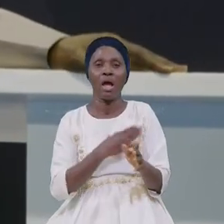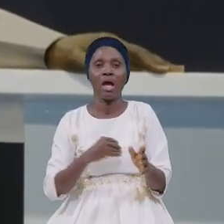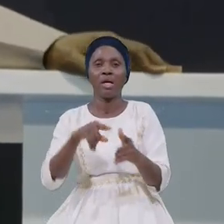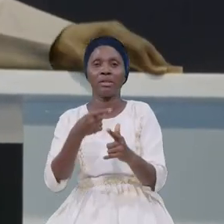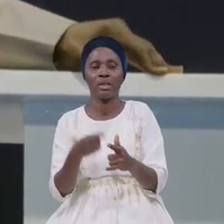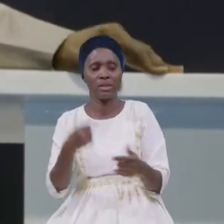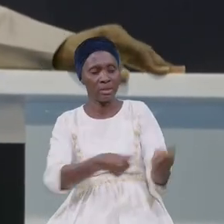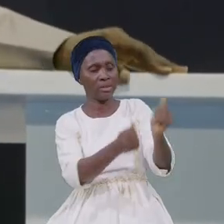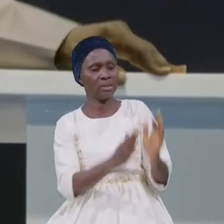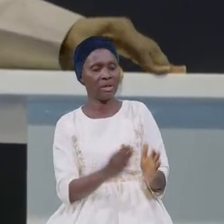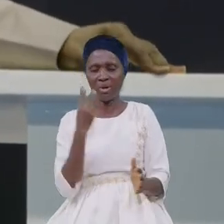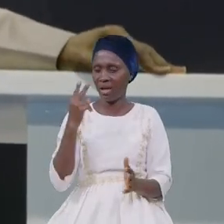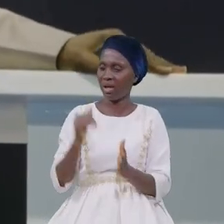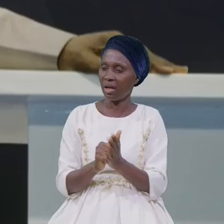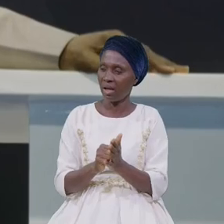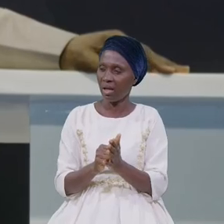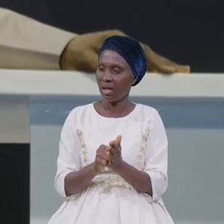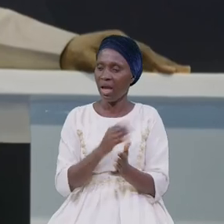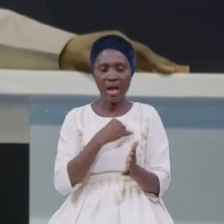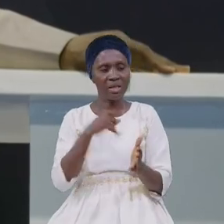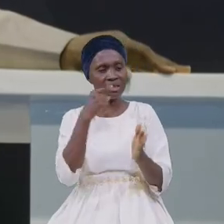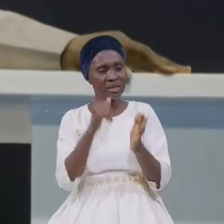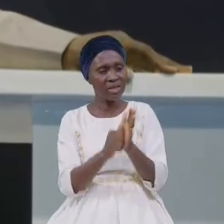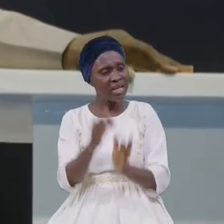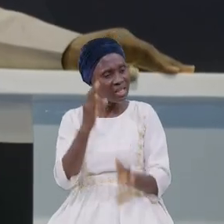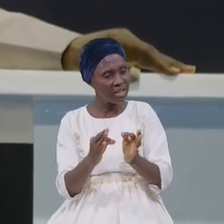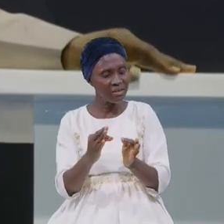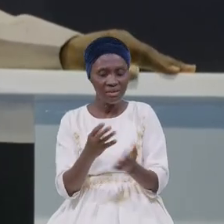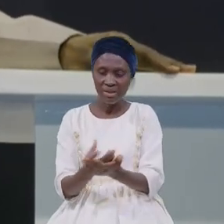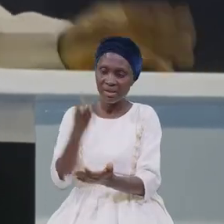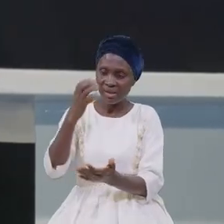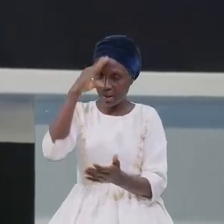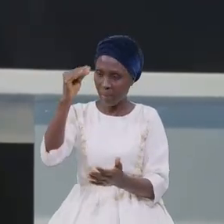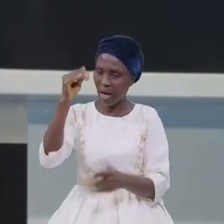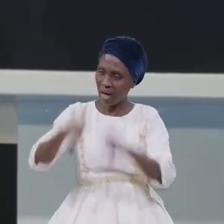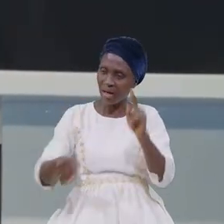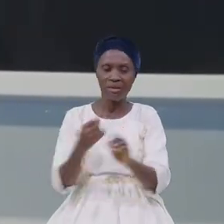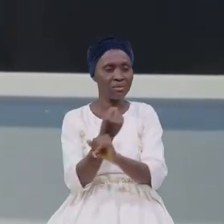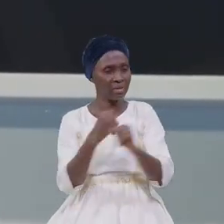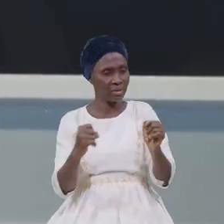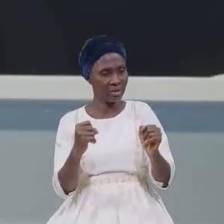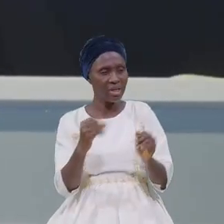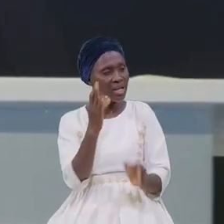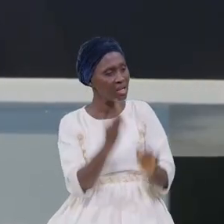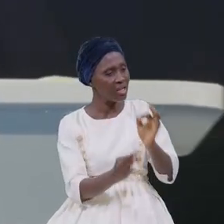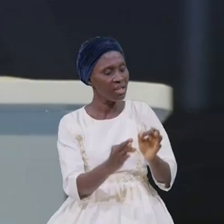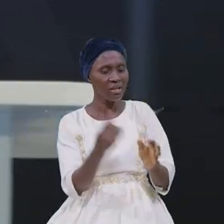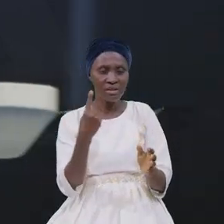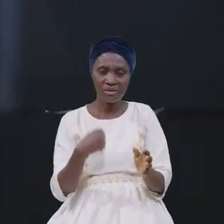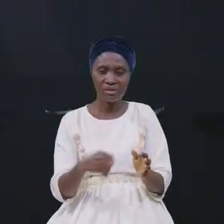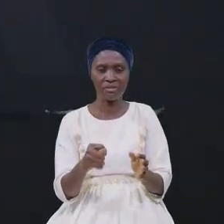son état. Les disciples, voyant cela, ont dit, si le riche ne pouvait pas être sauvé,